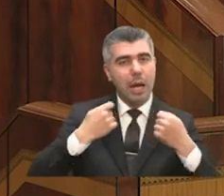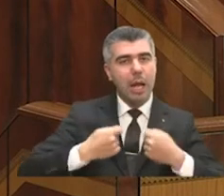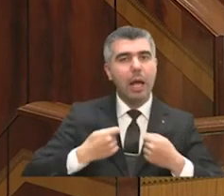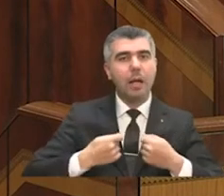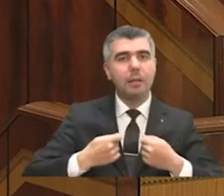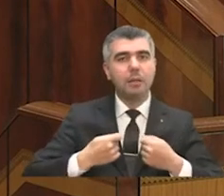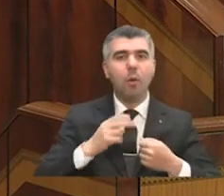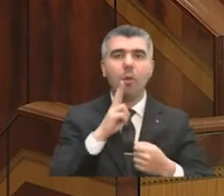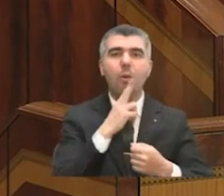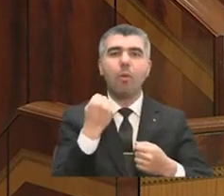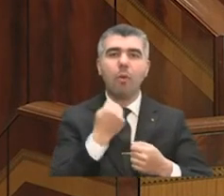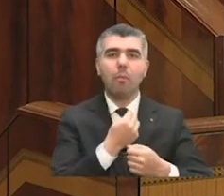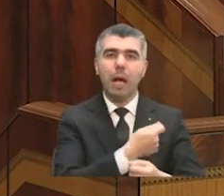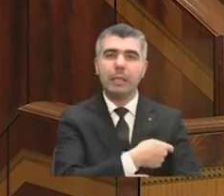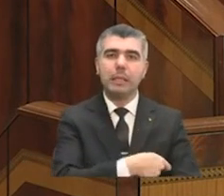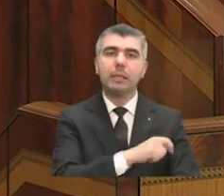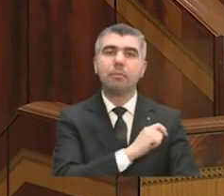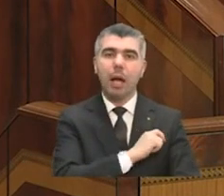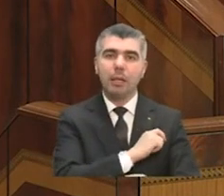également de remercier